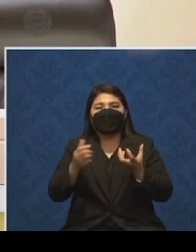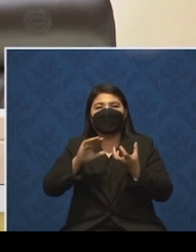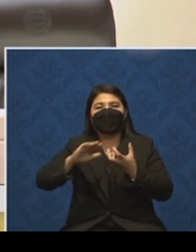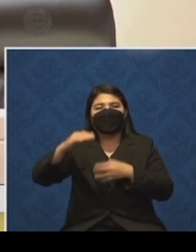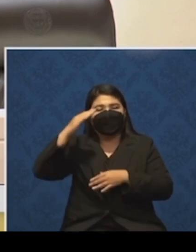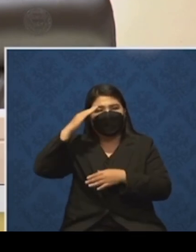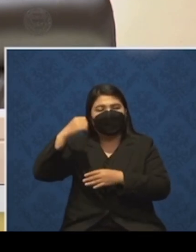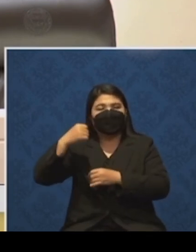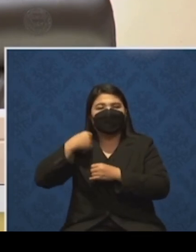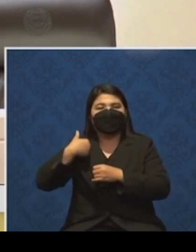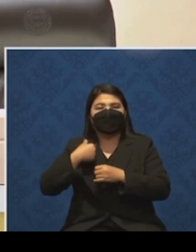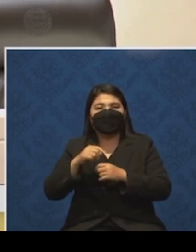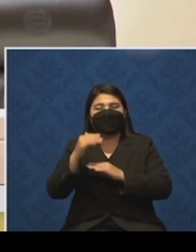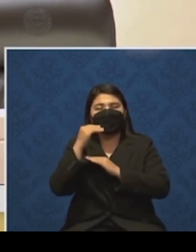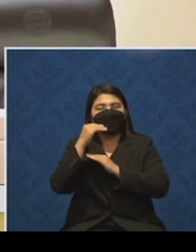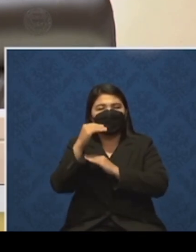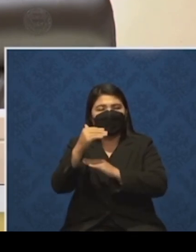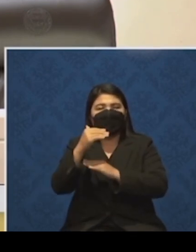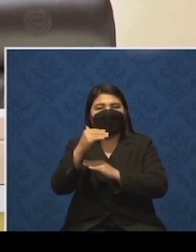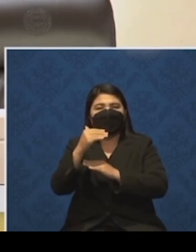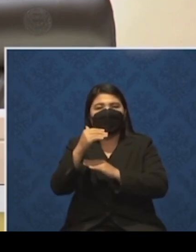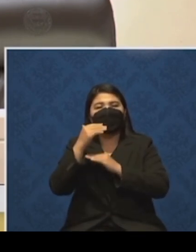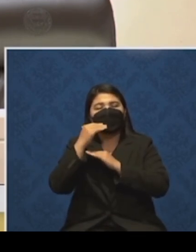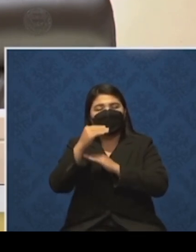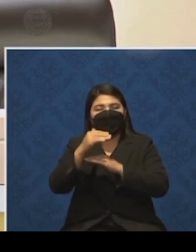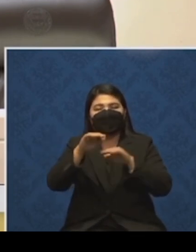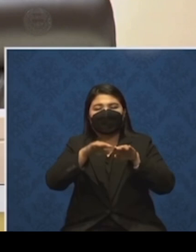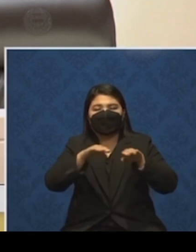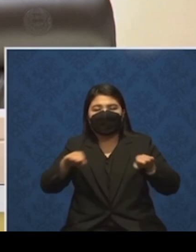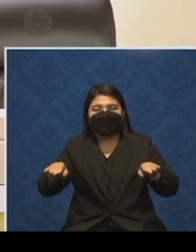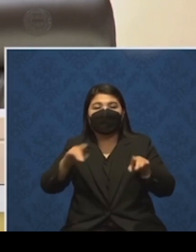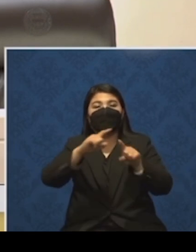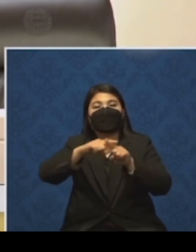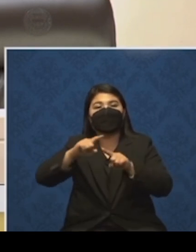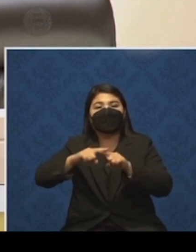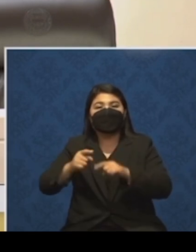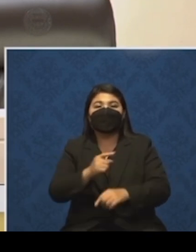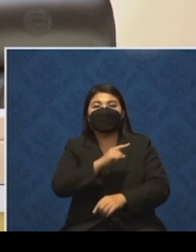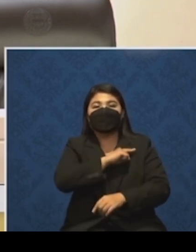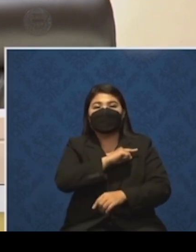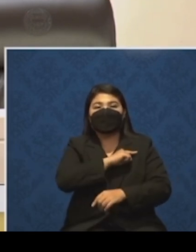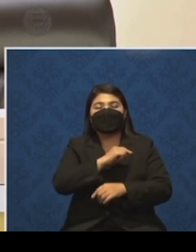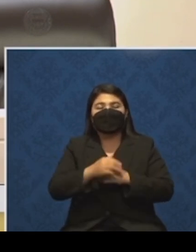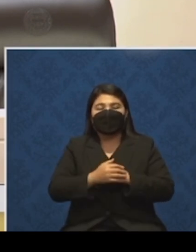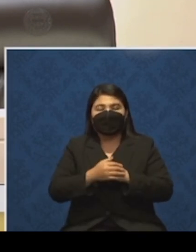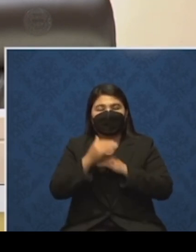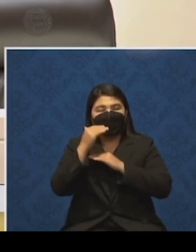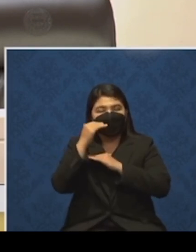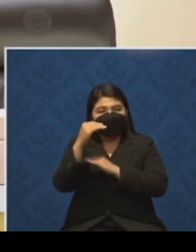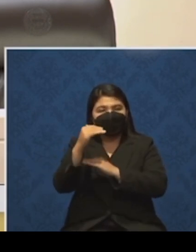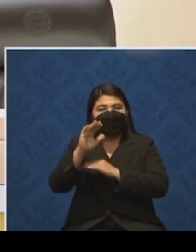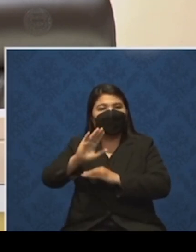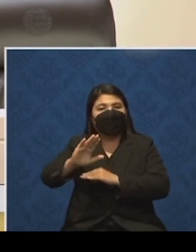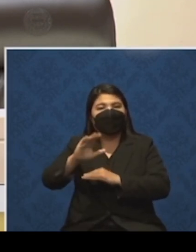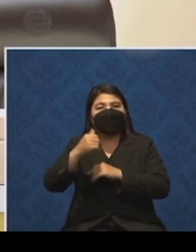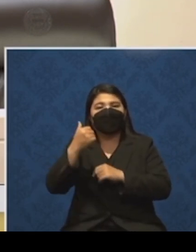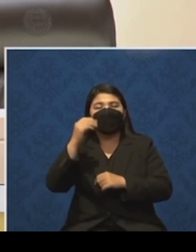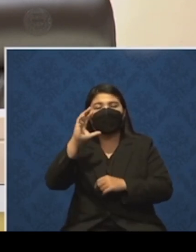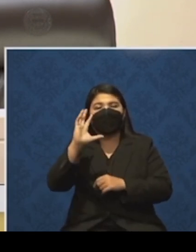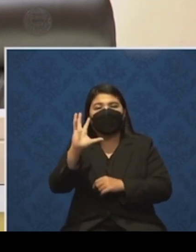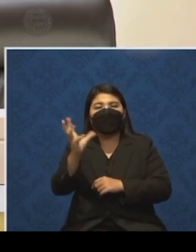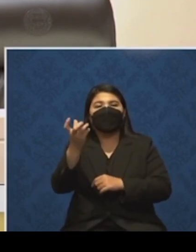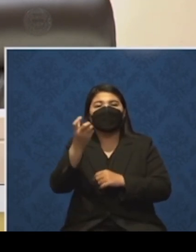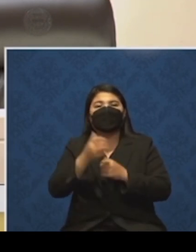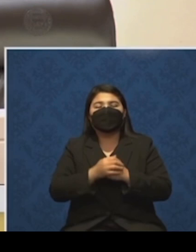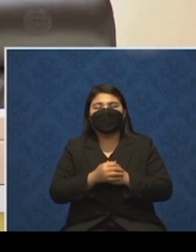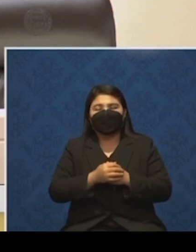อบในการกำหนดมาตรฐานซึ่งเป็นไปตามมาตรฐานจะเป็นมาตรฐานของสากลว่ายุ